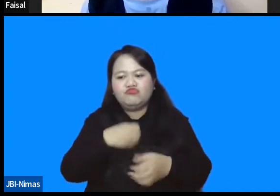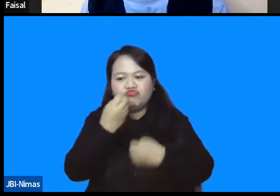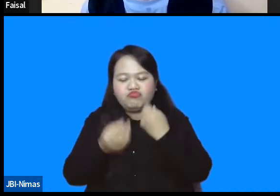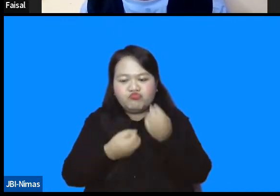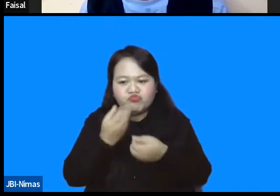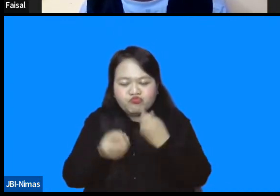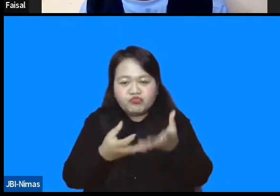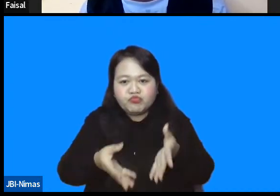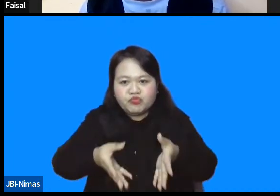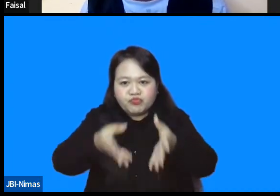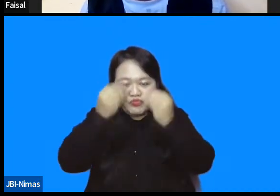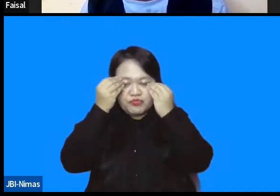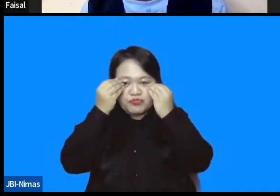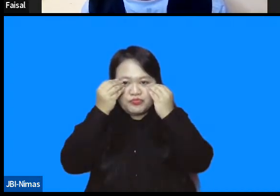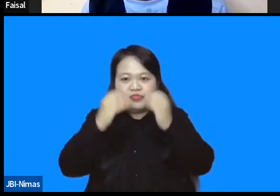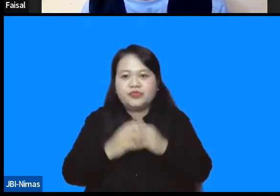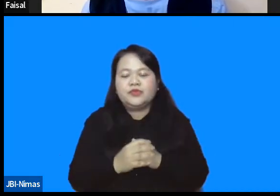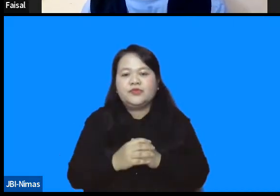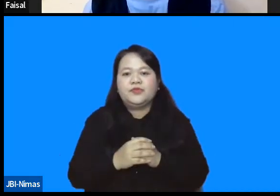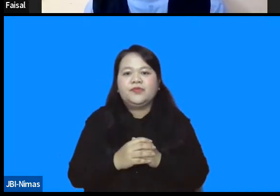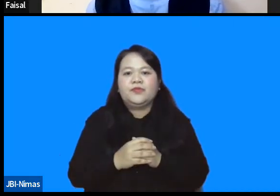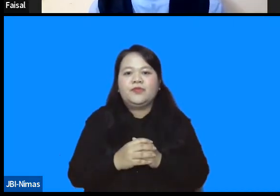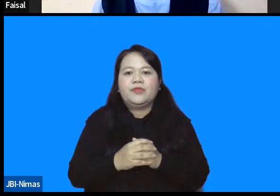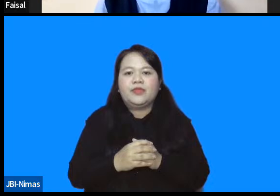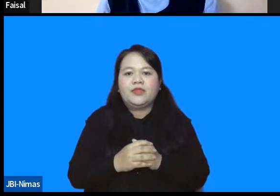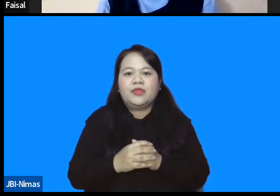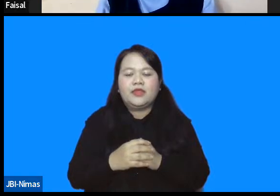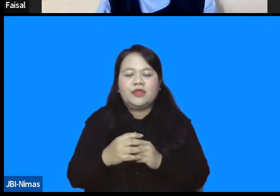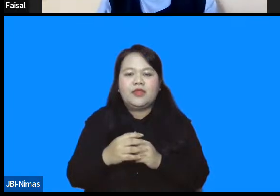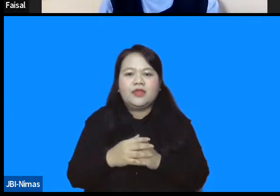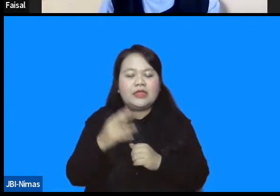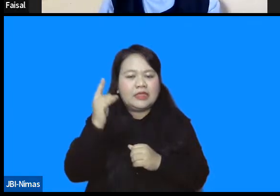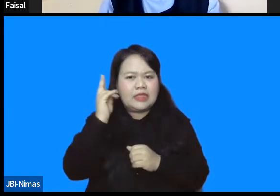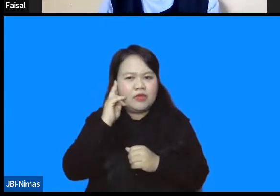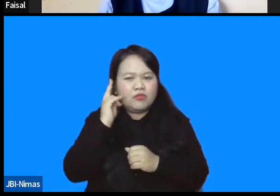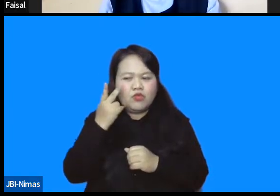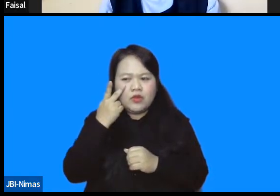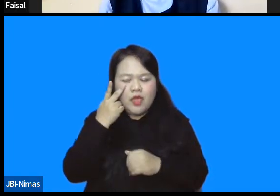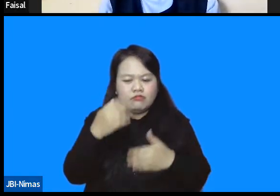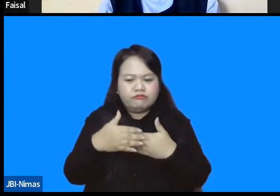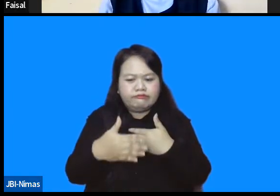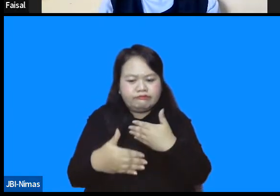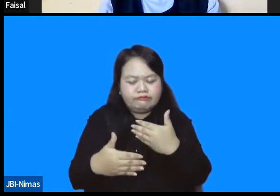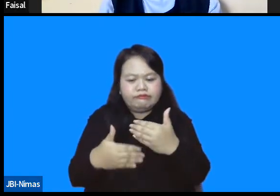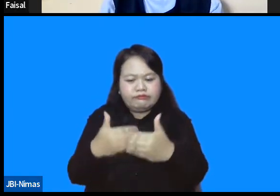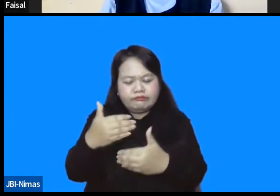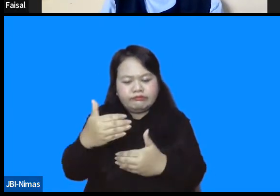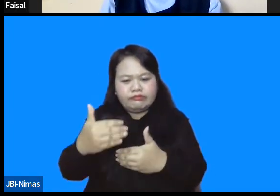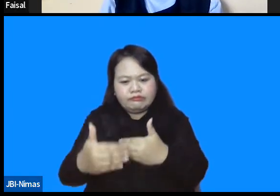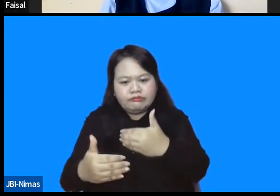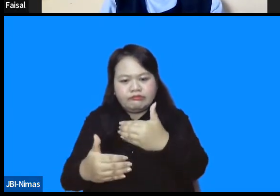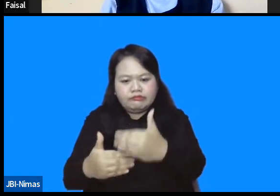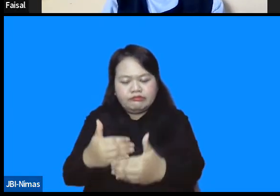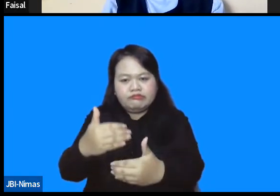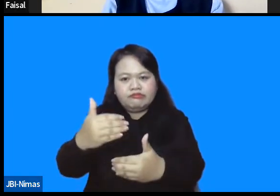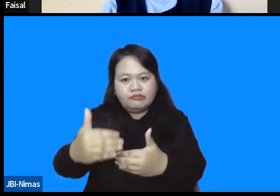tersampaikan gitu ya. Ya, Bunda melihat dari rangkaian apa ya tahapan-tahapan yang berjalan itu